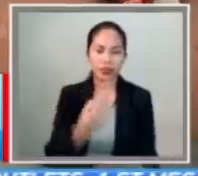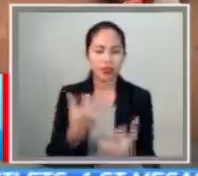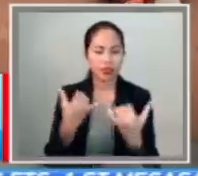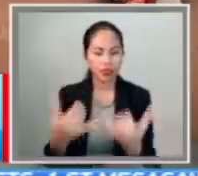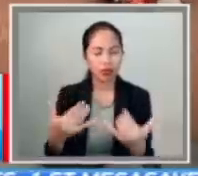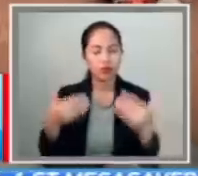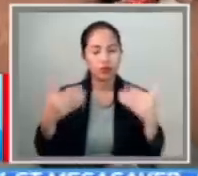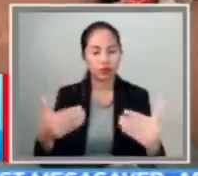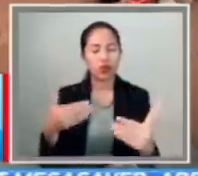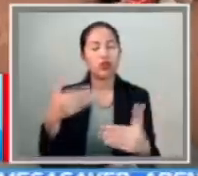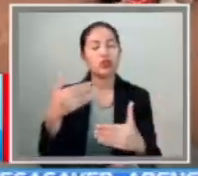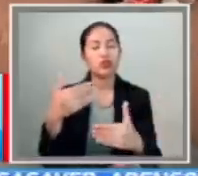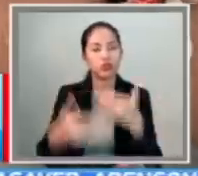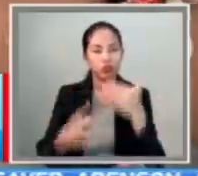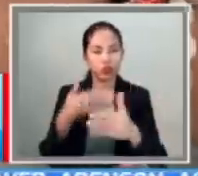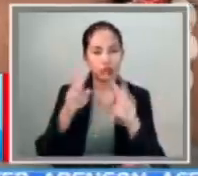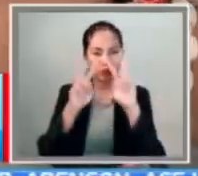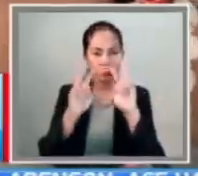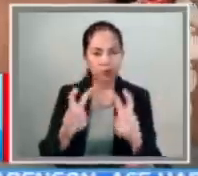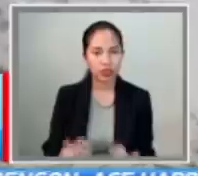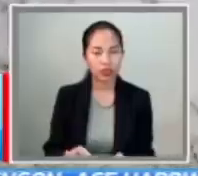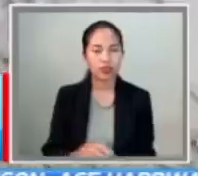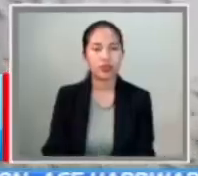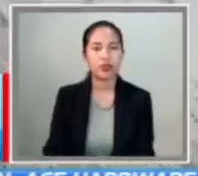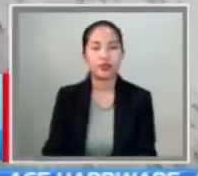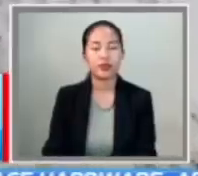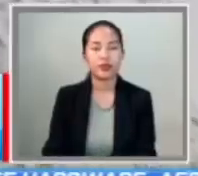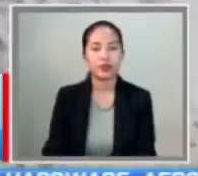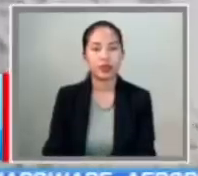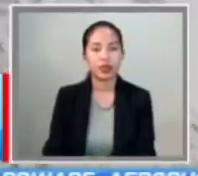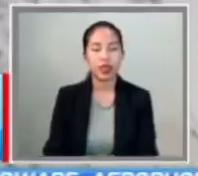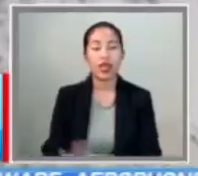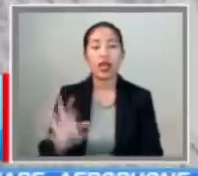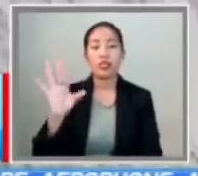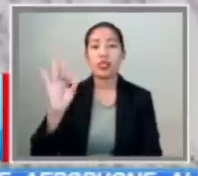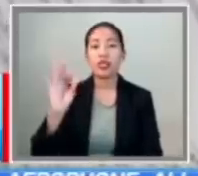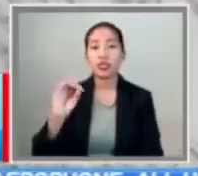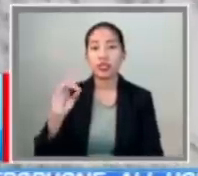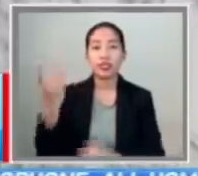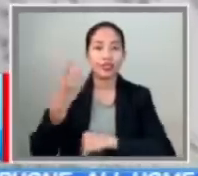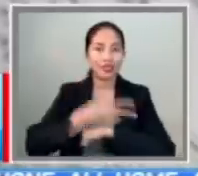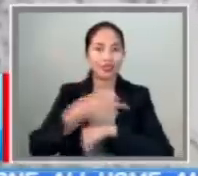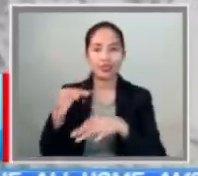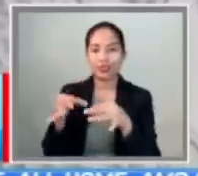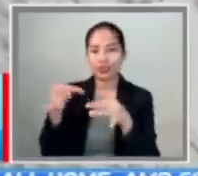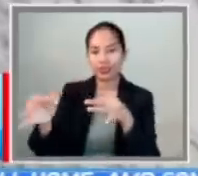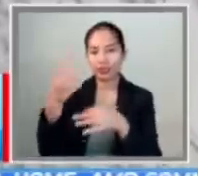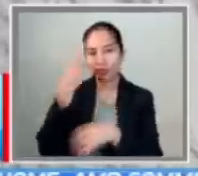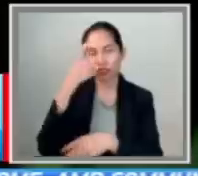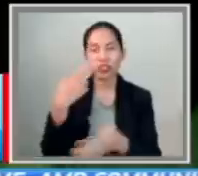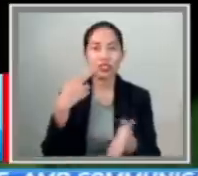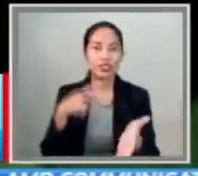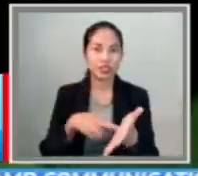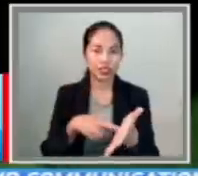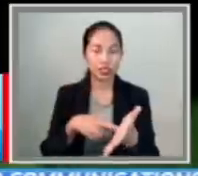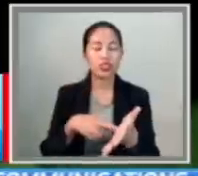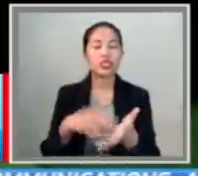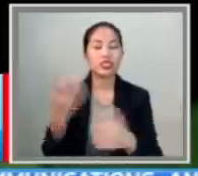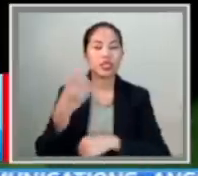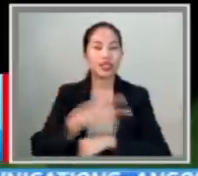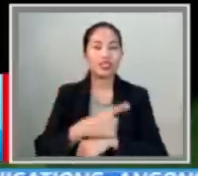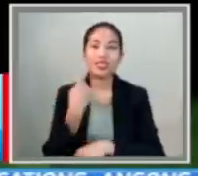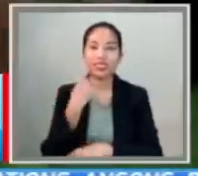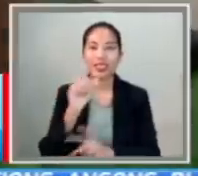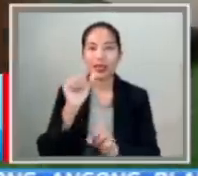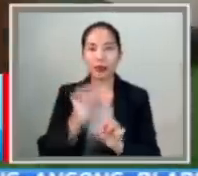nito. Una nang pinalawig ng 70 araw ang pagpaparehistro ng SIM card mula sa deadline nito na April